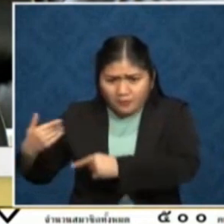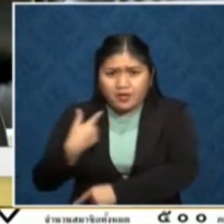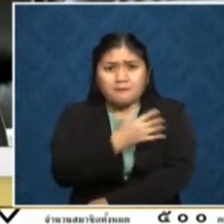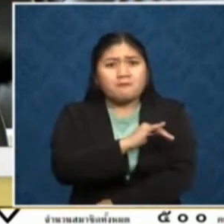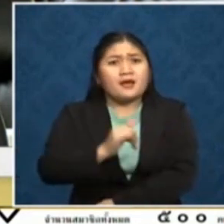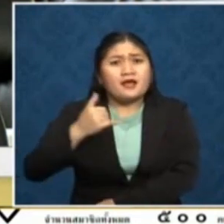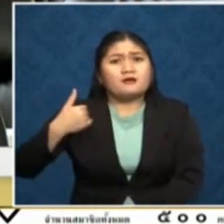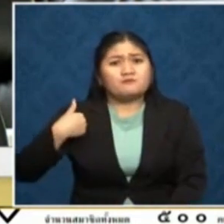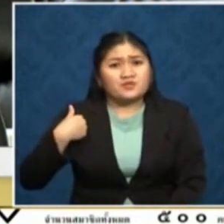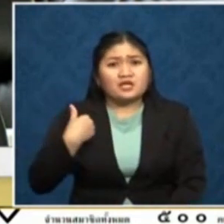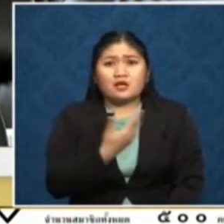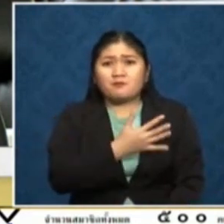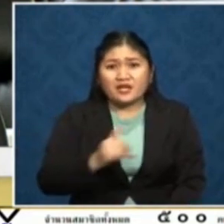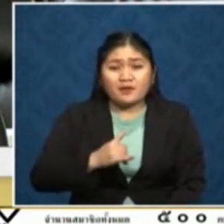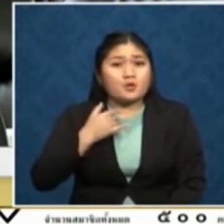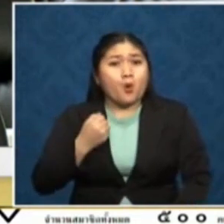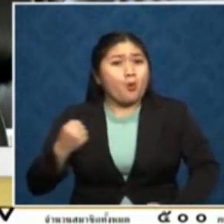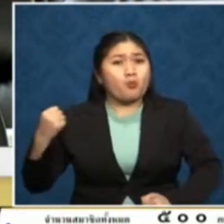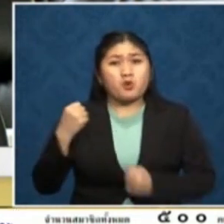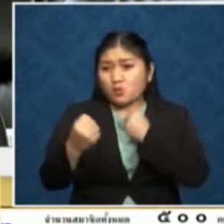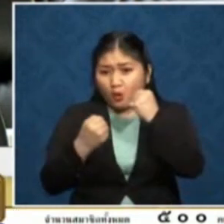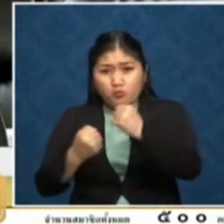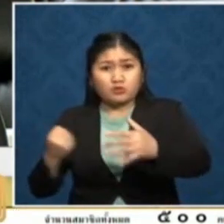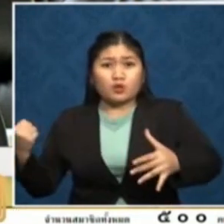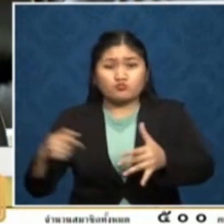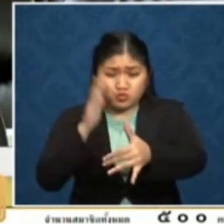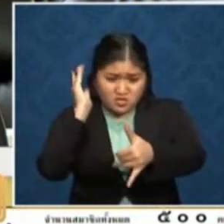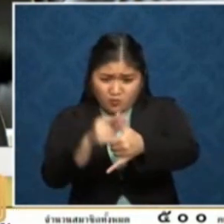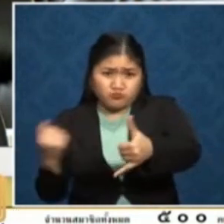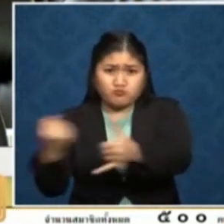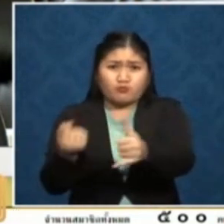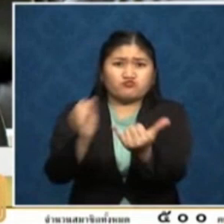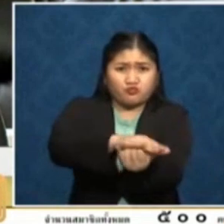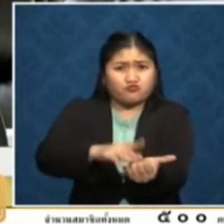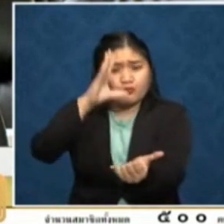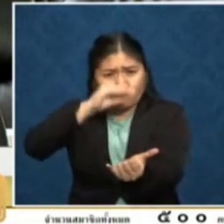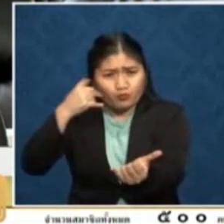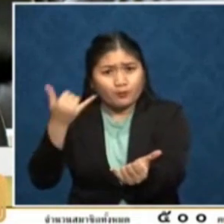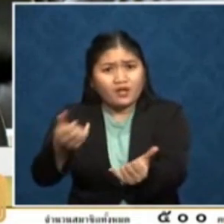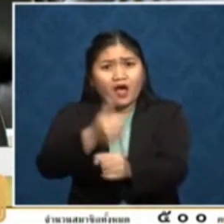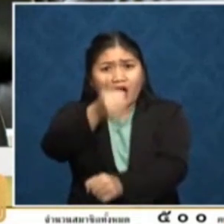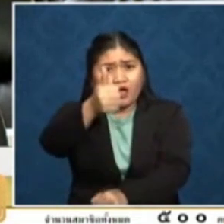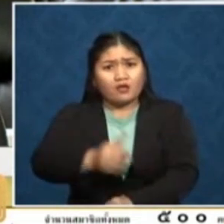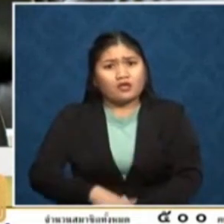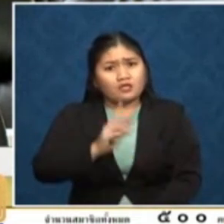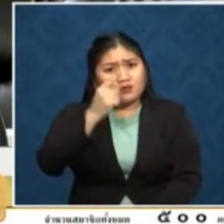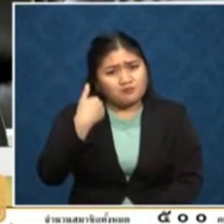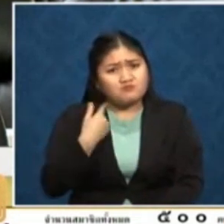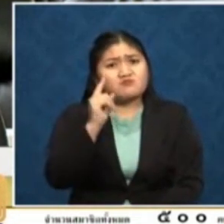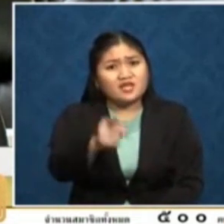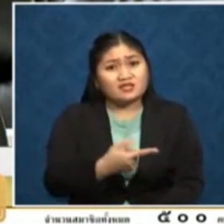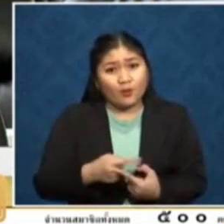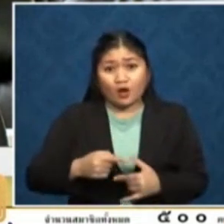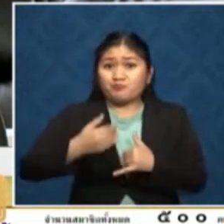านผมก็เลยห่วงบางคนก็สภาพไม่เหมือนกันบางคนนี่นะสามารถเป็นนักมวยเตะก้านคอผู้ชายสลบ